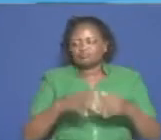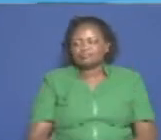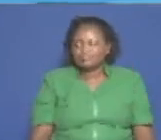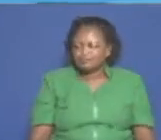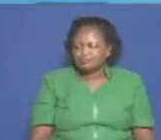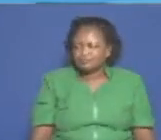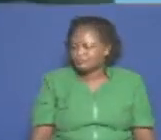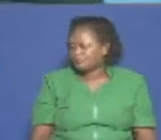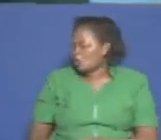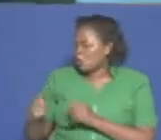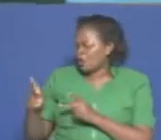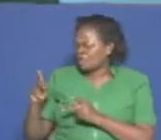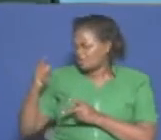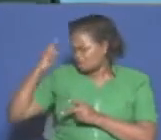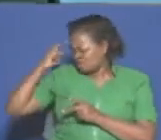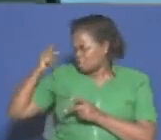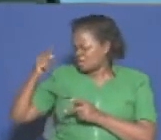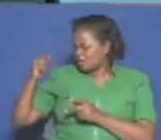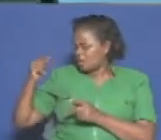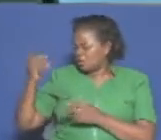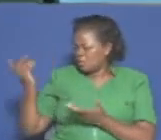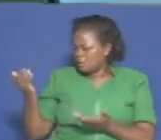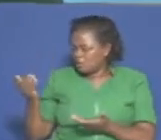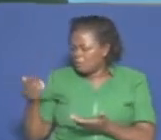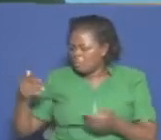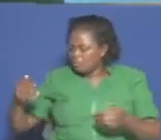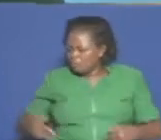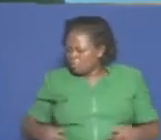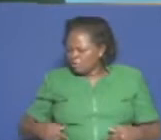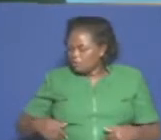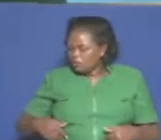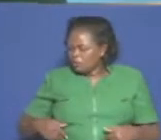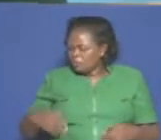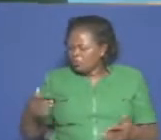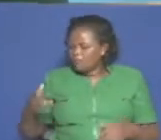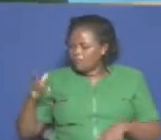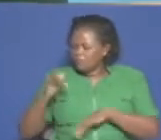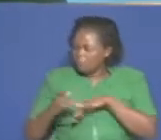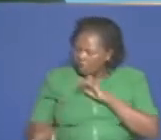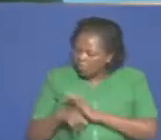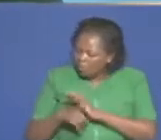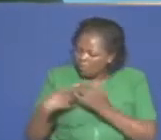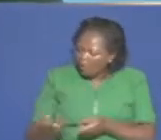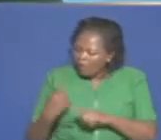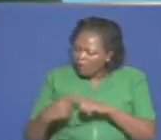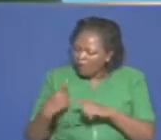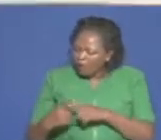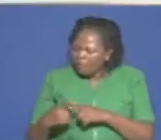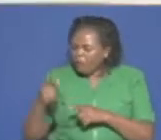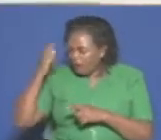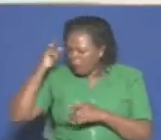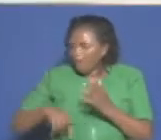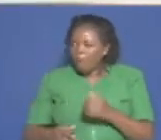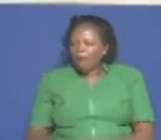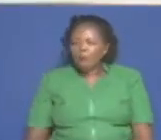Rogers, ni pigo kwa vijana au ni ushindi kwa vijana? Nadhani kwangu nitasema ni pigo kwa vijana.